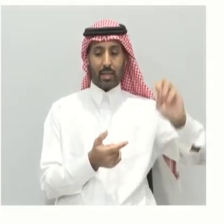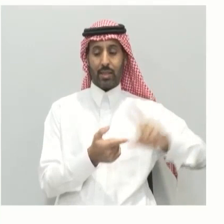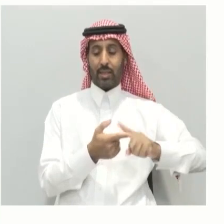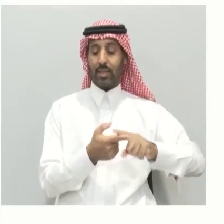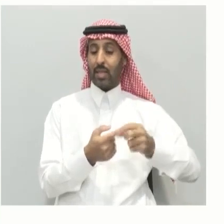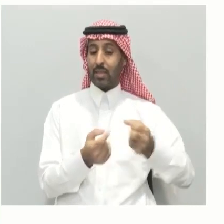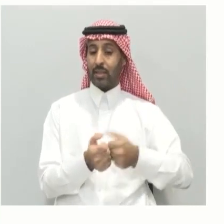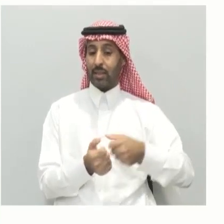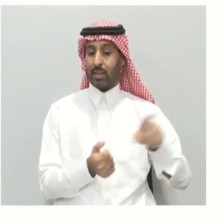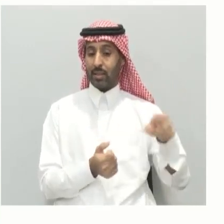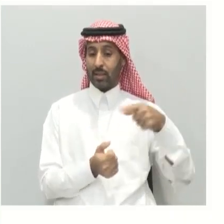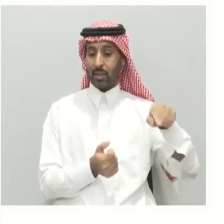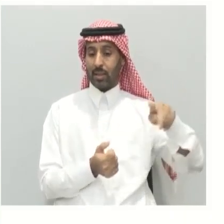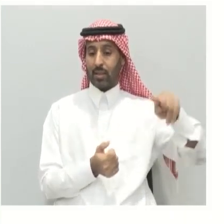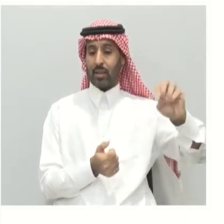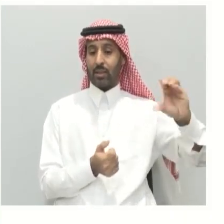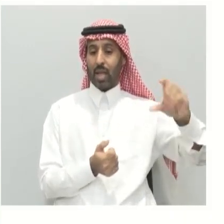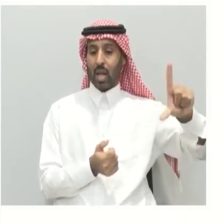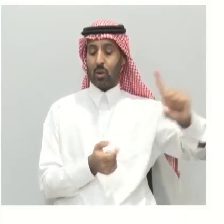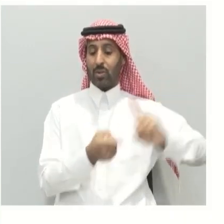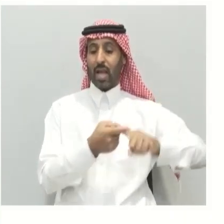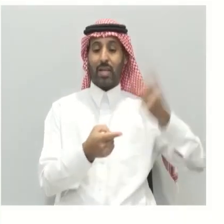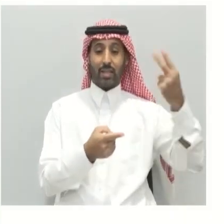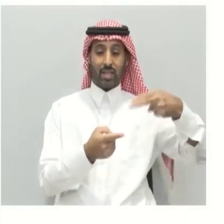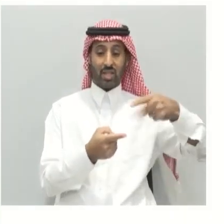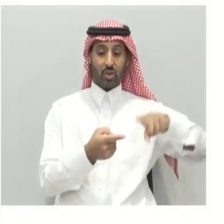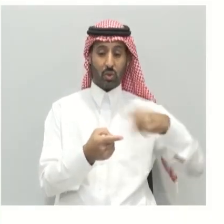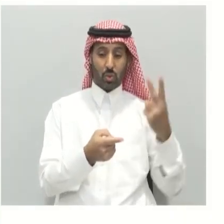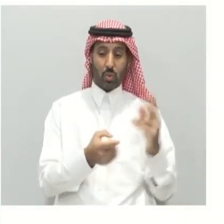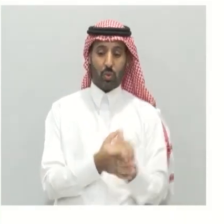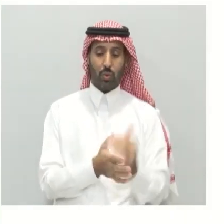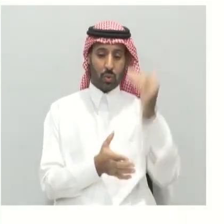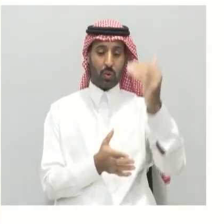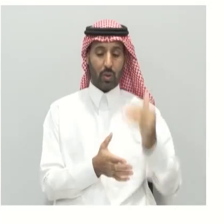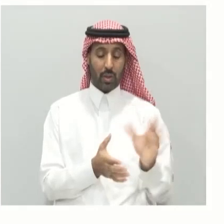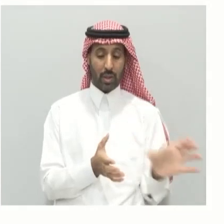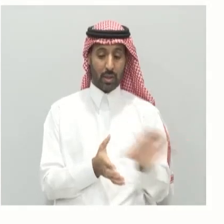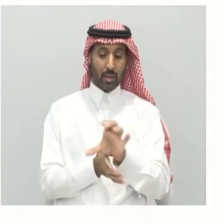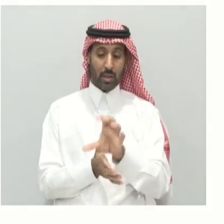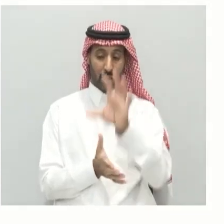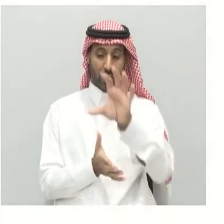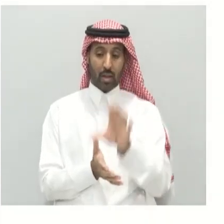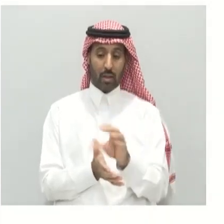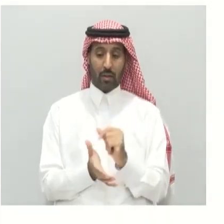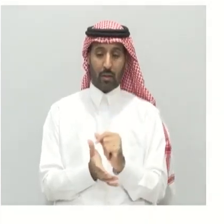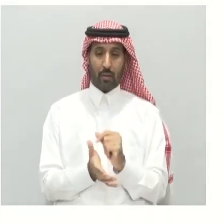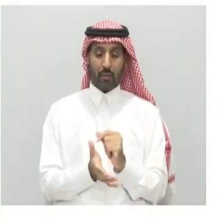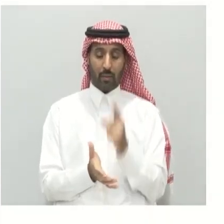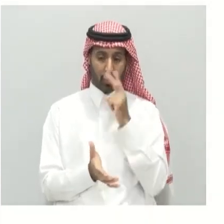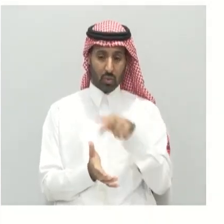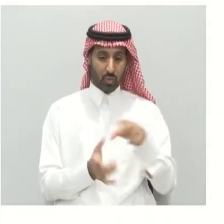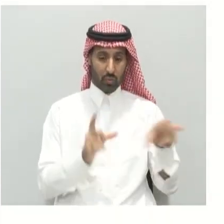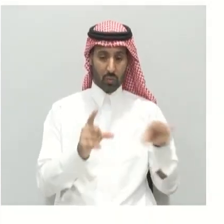س 2 زائدا اش 2 ننقل المعادله زي ما هي ونحاول ان